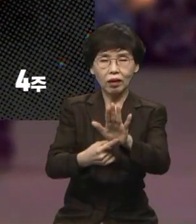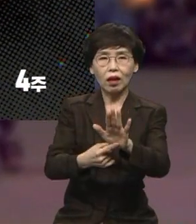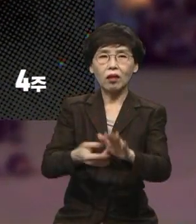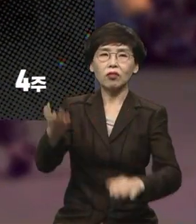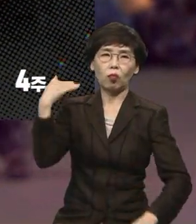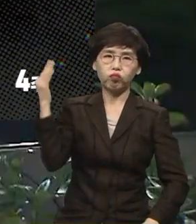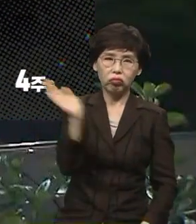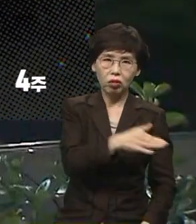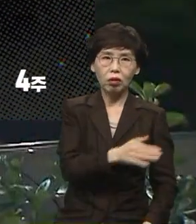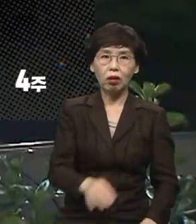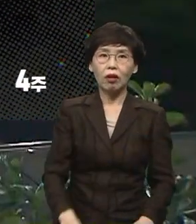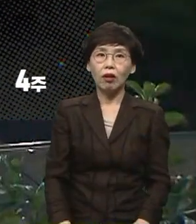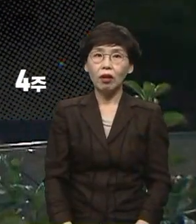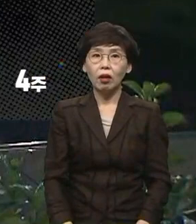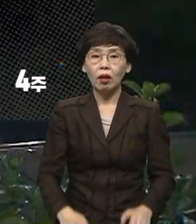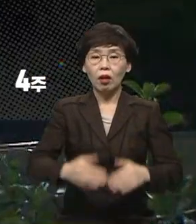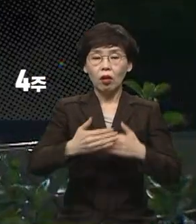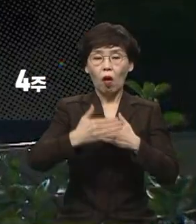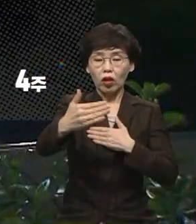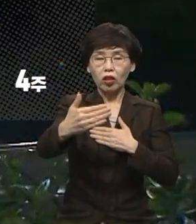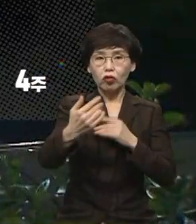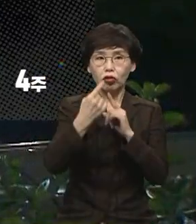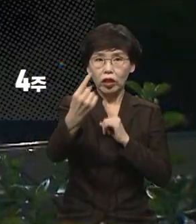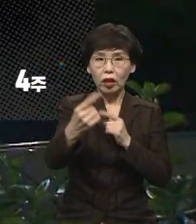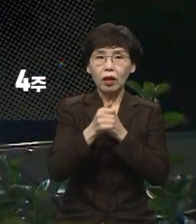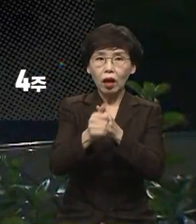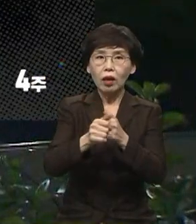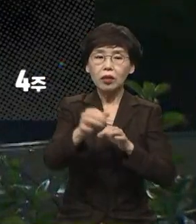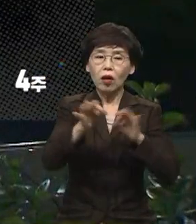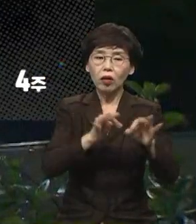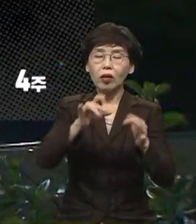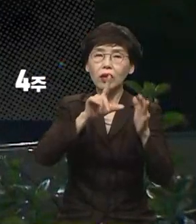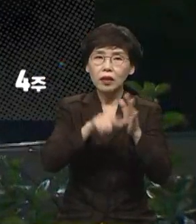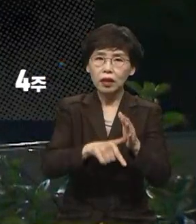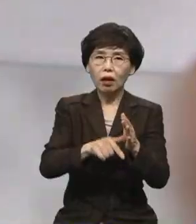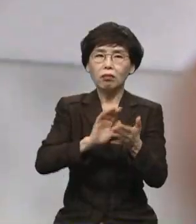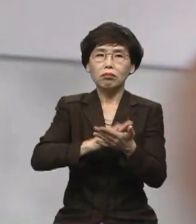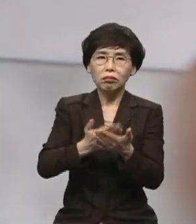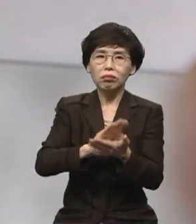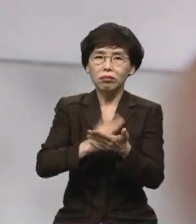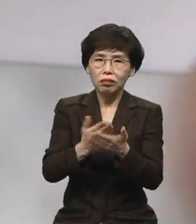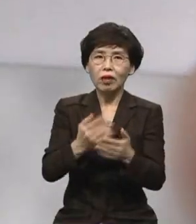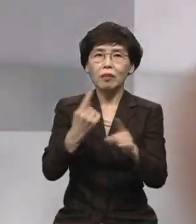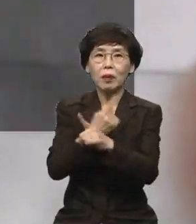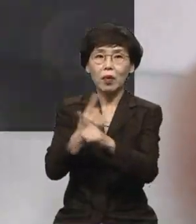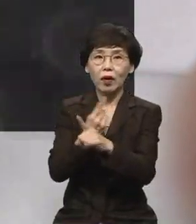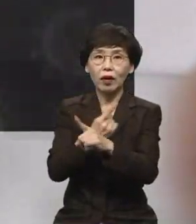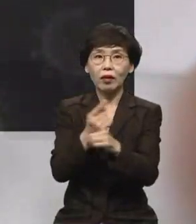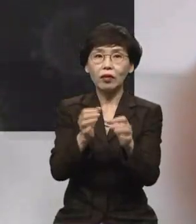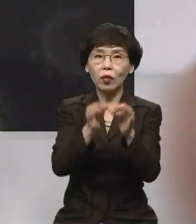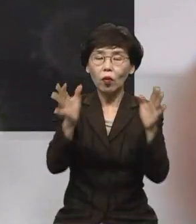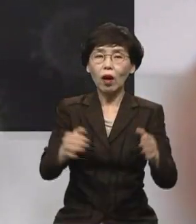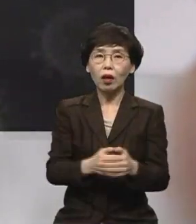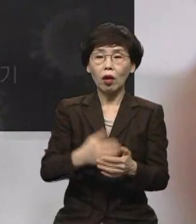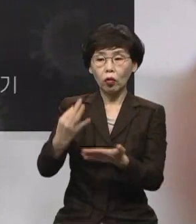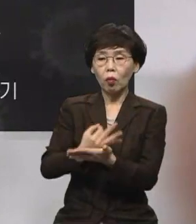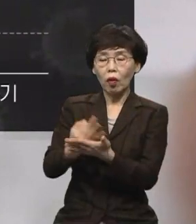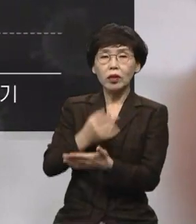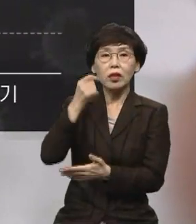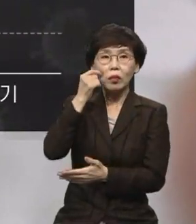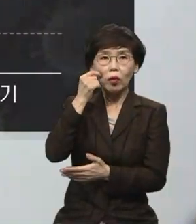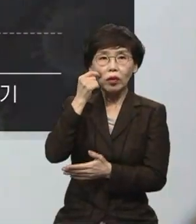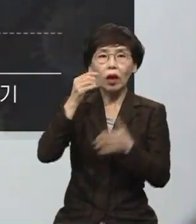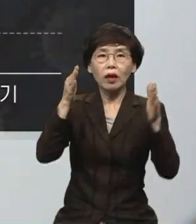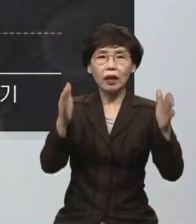오래전 얘기입니다. 거리두기 단계에 따라 영업시간을 조였다, 풀었다, 반복하는 동안 제대로 돈을 벌지 못한